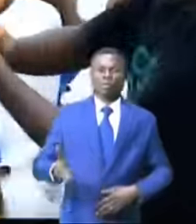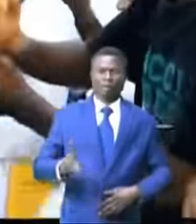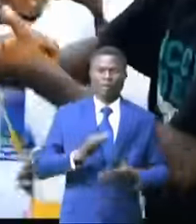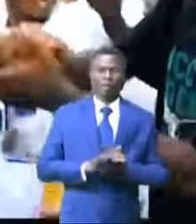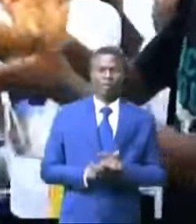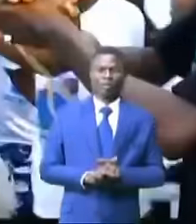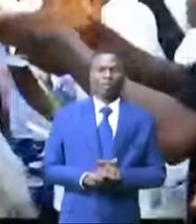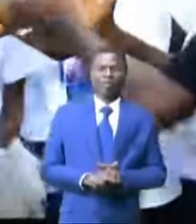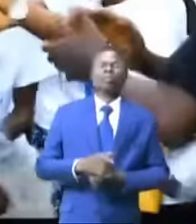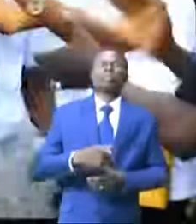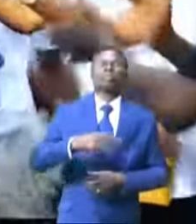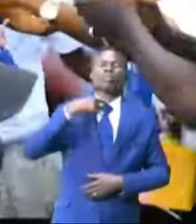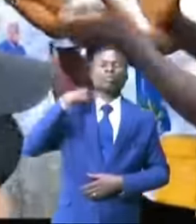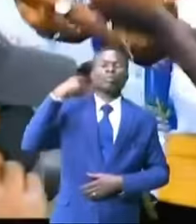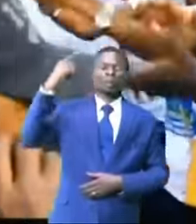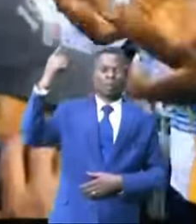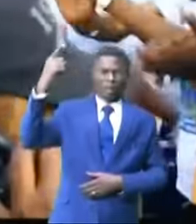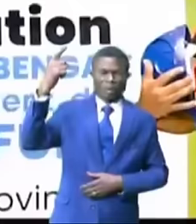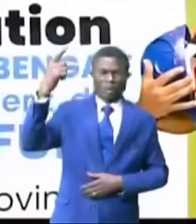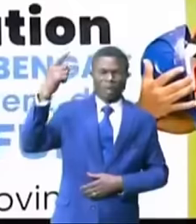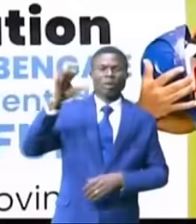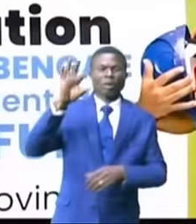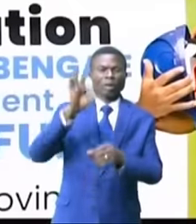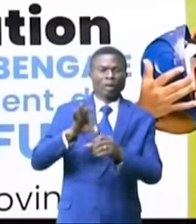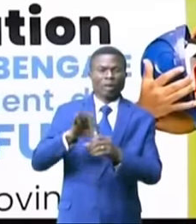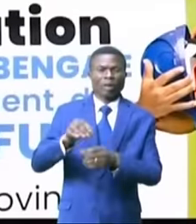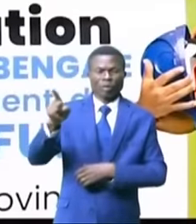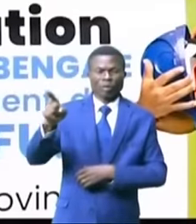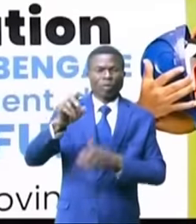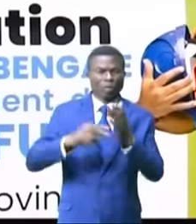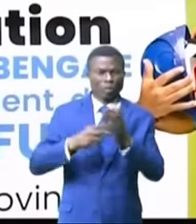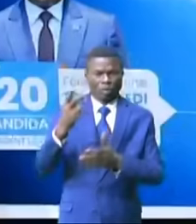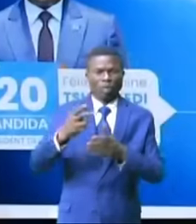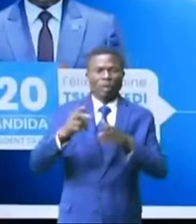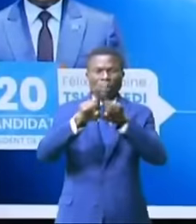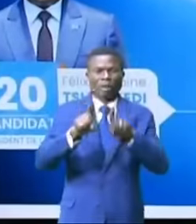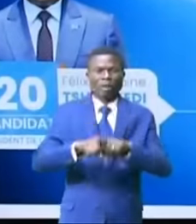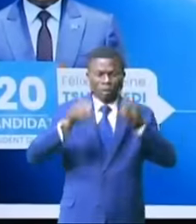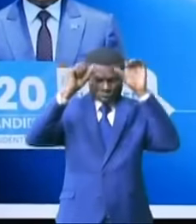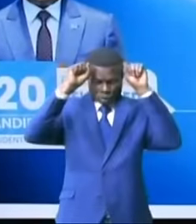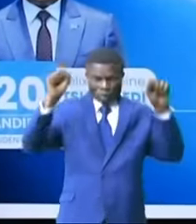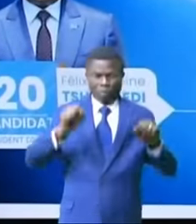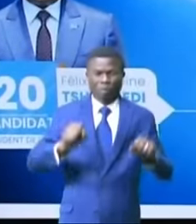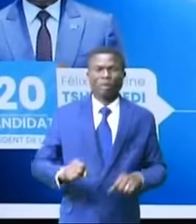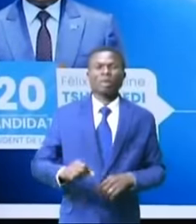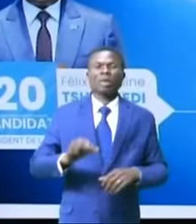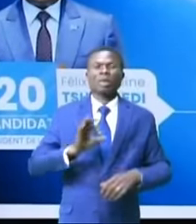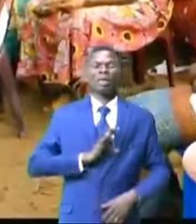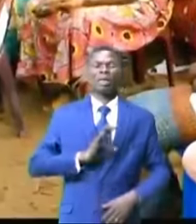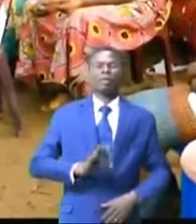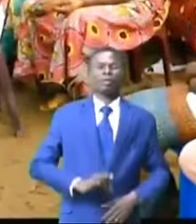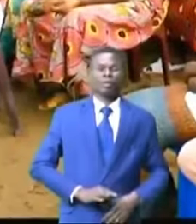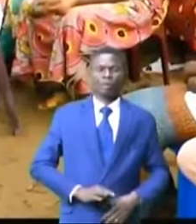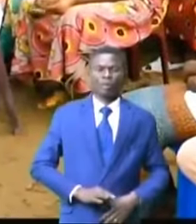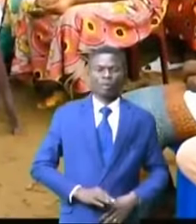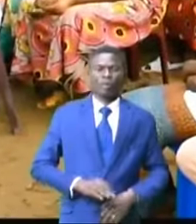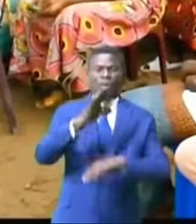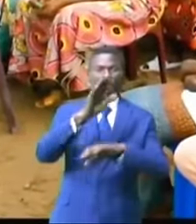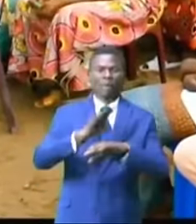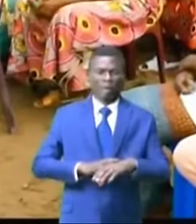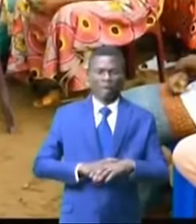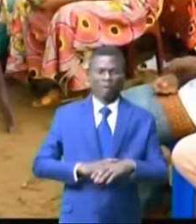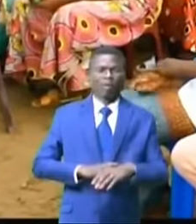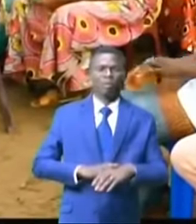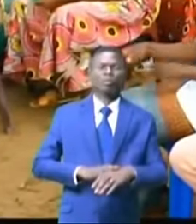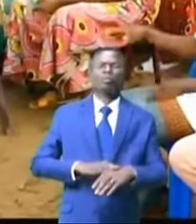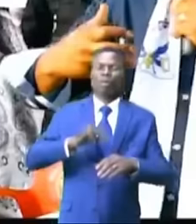ne jurent que sur son élection. Et celle du chef de l'État actuel, Félix-Antoine Tshisekedi, appelé à rempiler